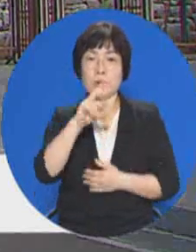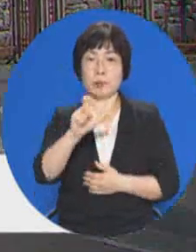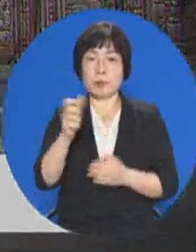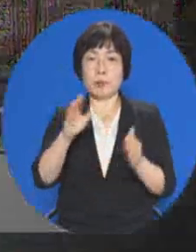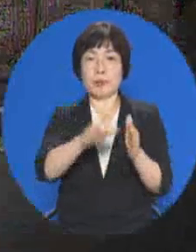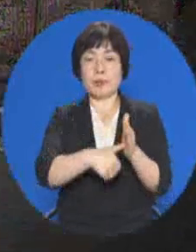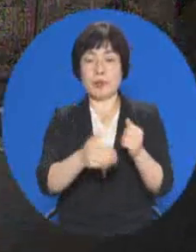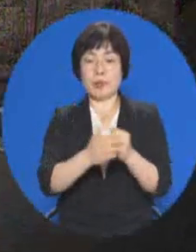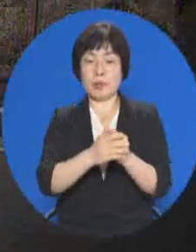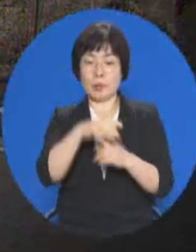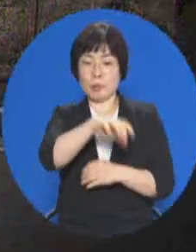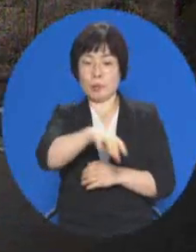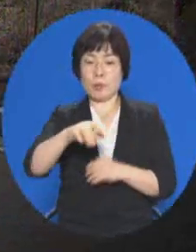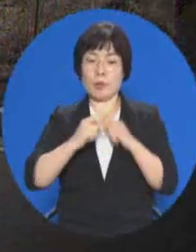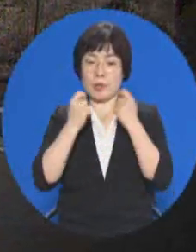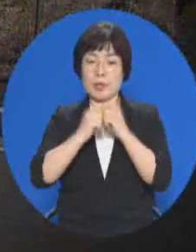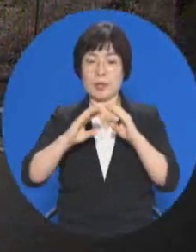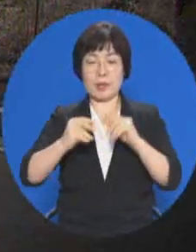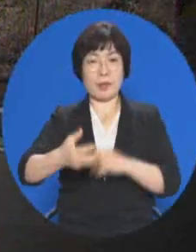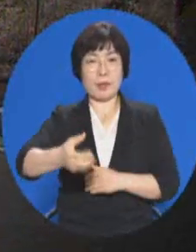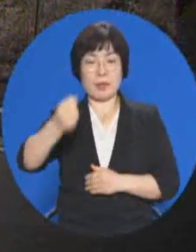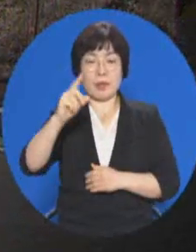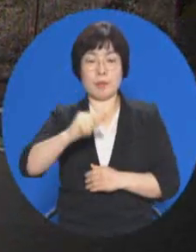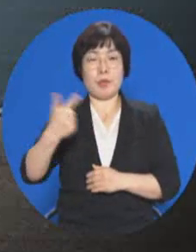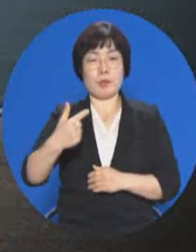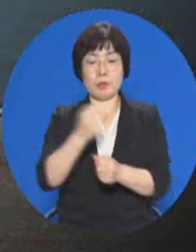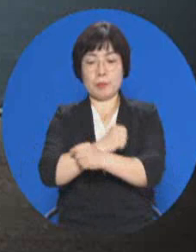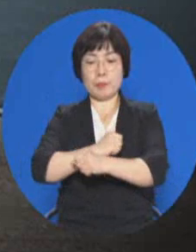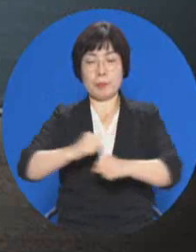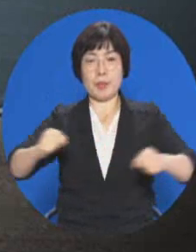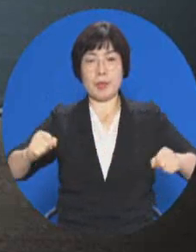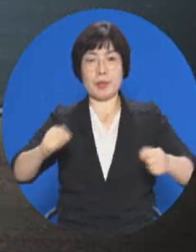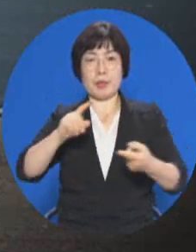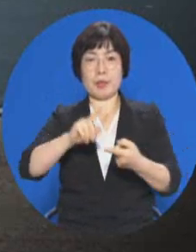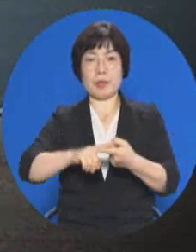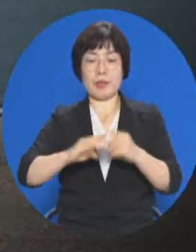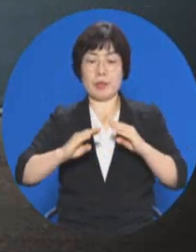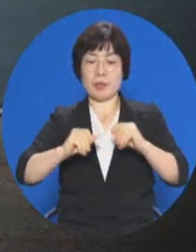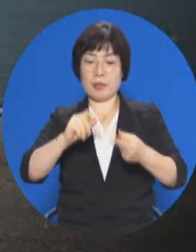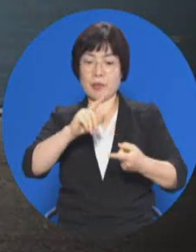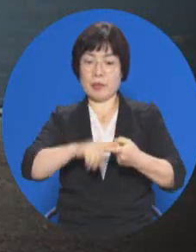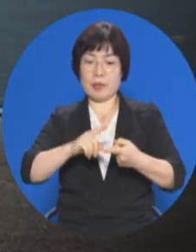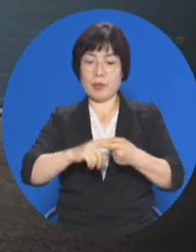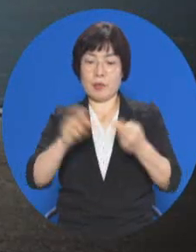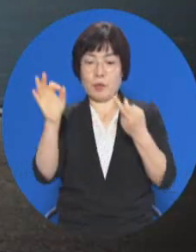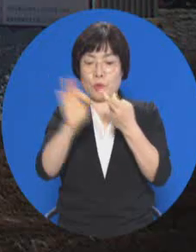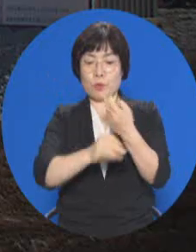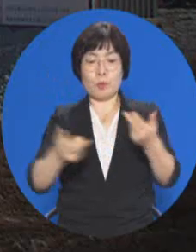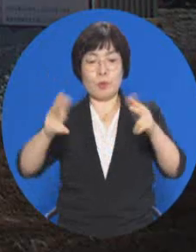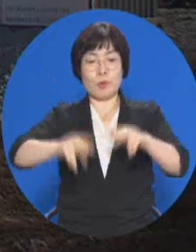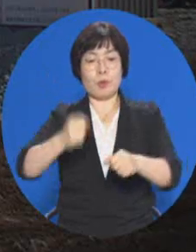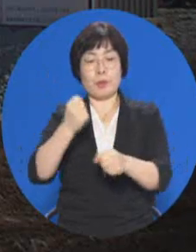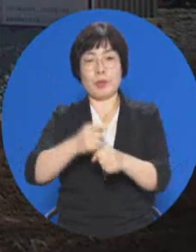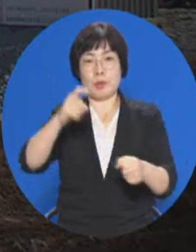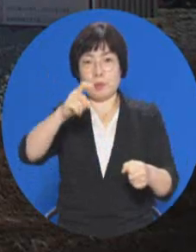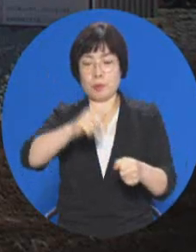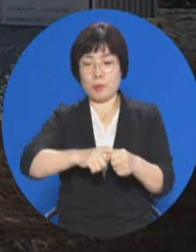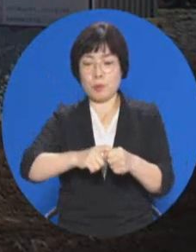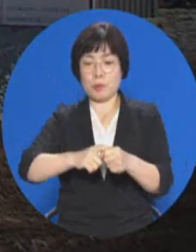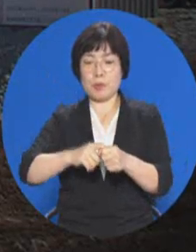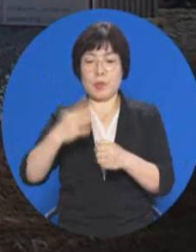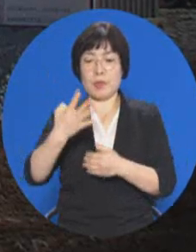2015년 이 일대 개인이 소유하고 있던 16,000여 제곱미터 면적의 토지를 수변 노을 공원으로 조성하겠다며